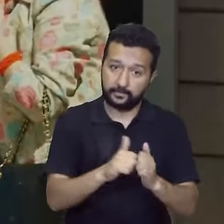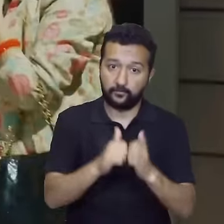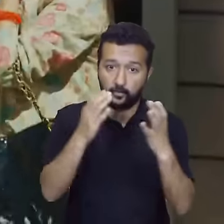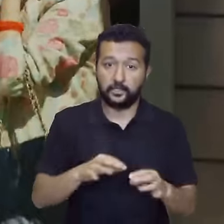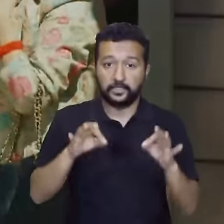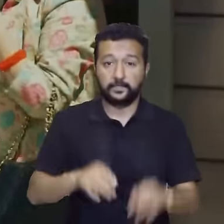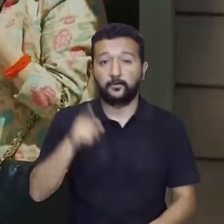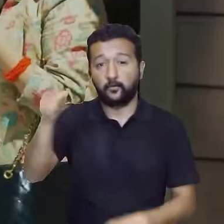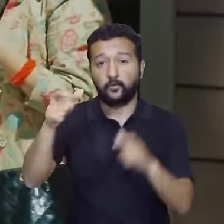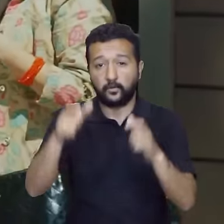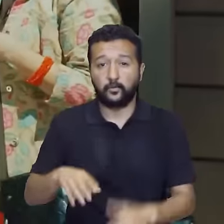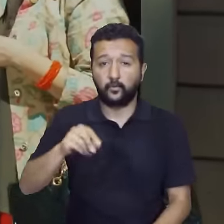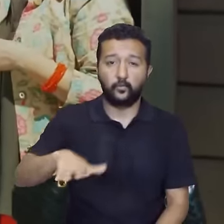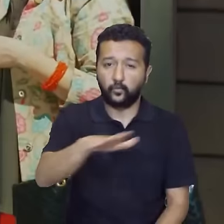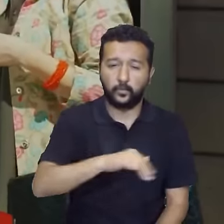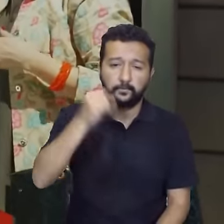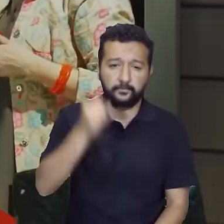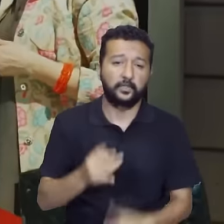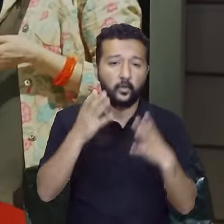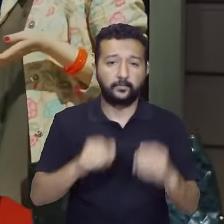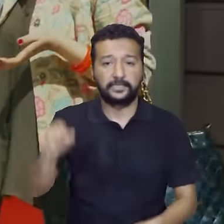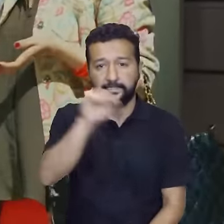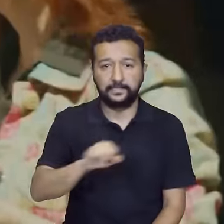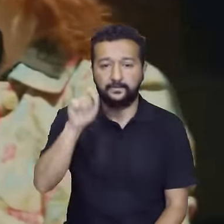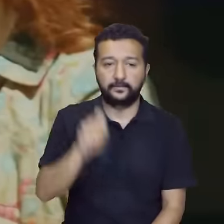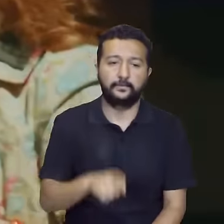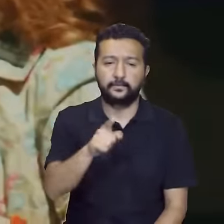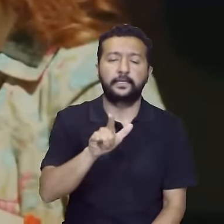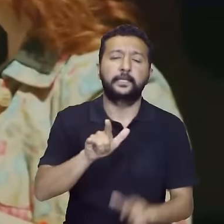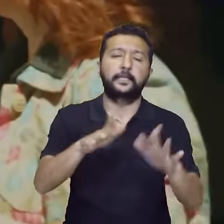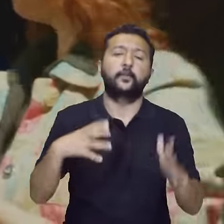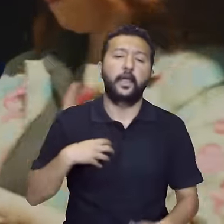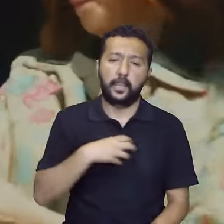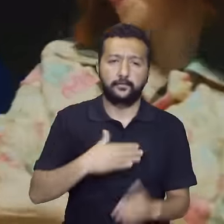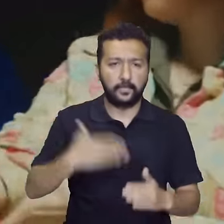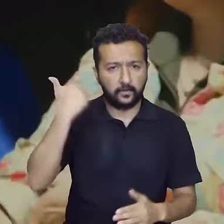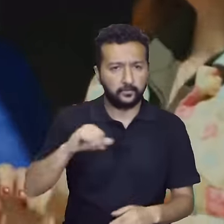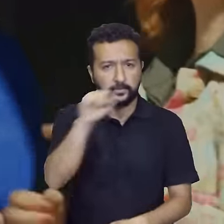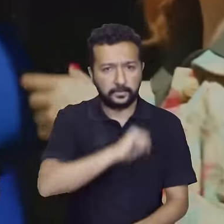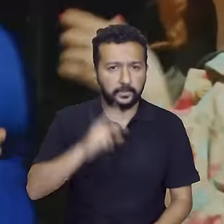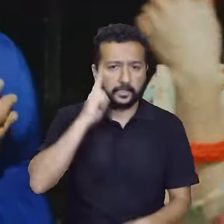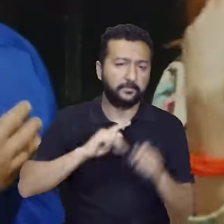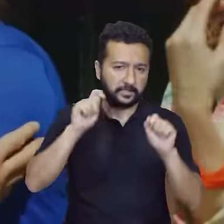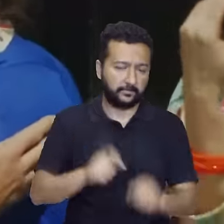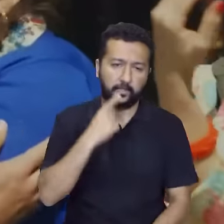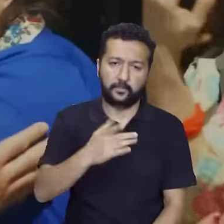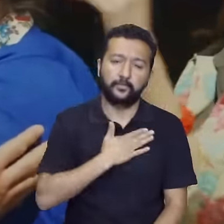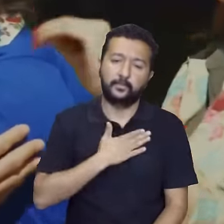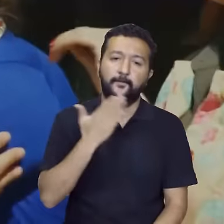geleyim. Şimdi oralar tozlanmıştır, pislenmiştir. Siliveririm. Gerek yok anneciğim. Daha önce defalarca silip süpürdün zaten. Sağ